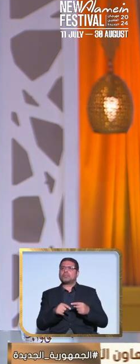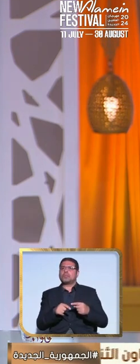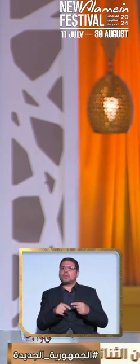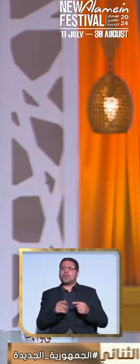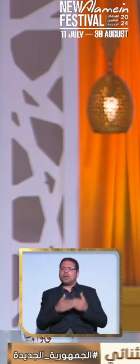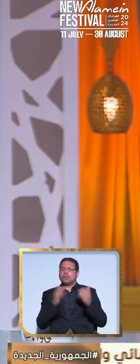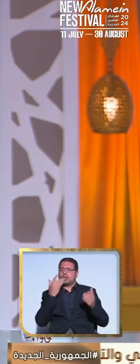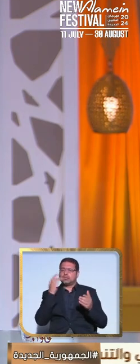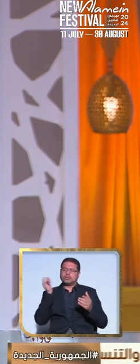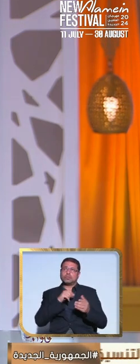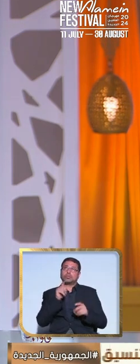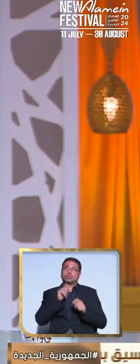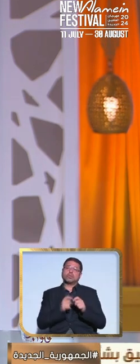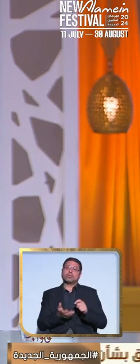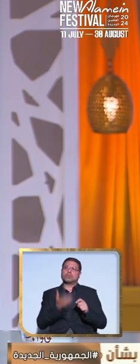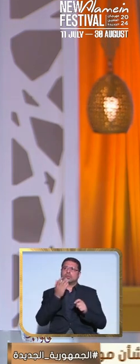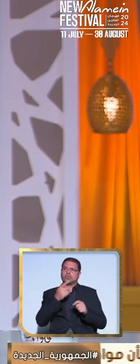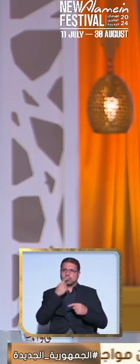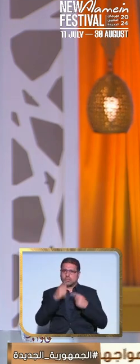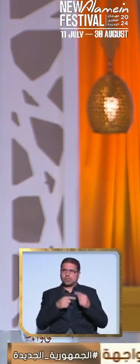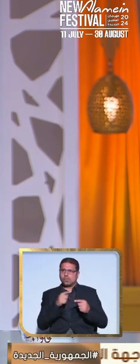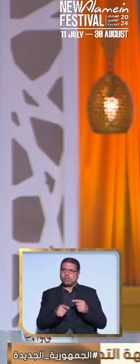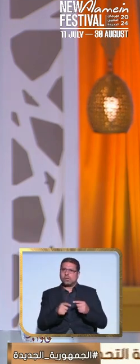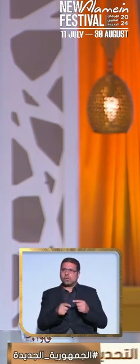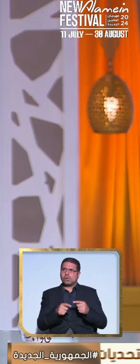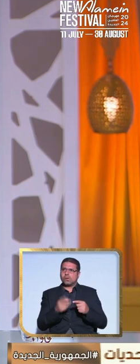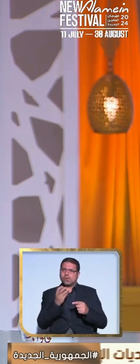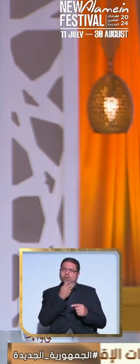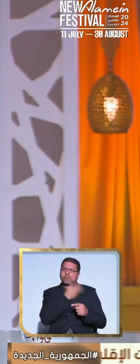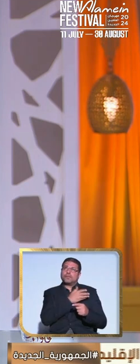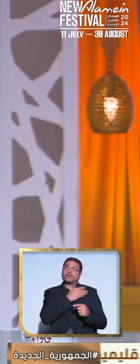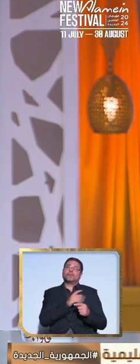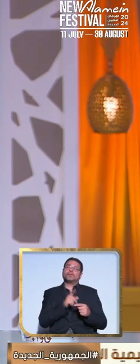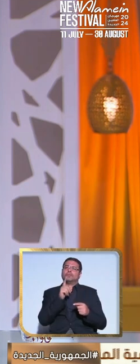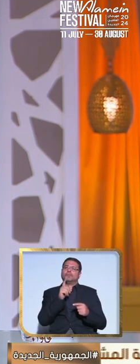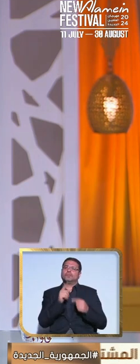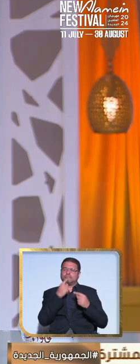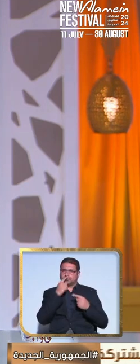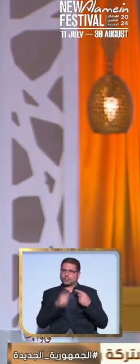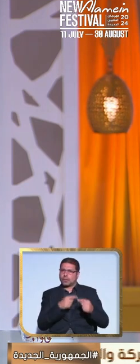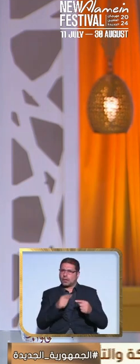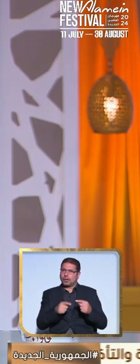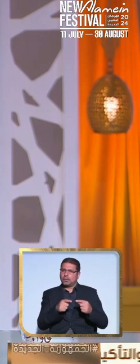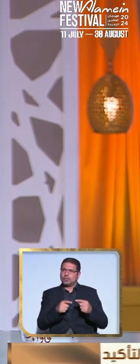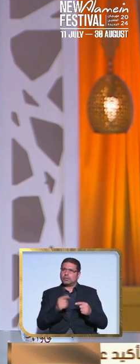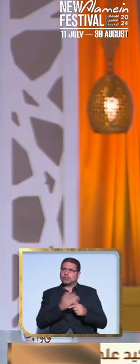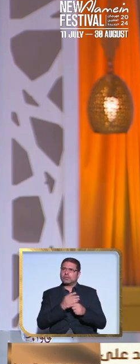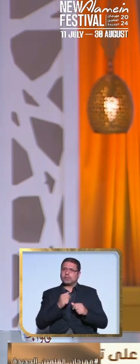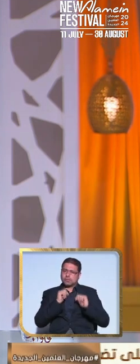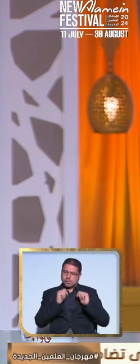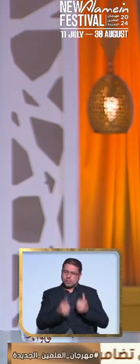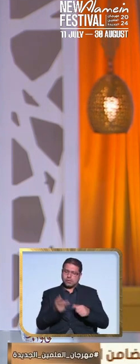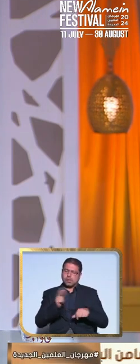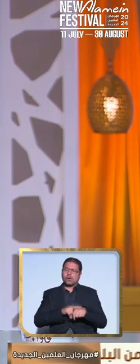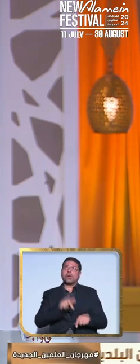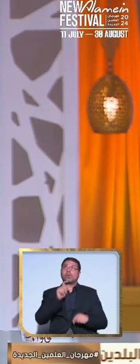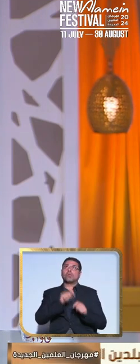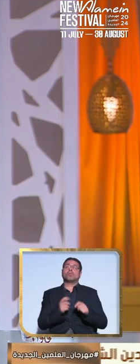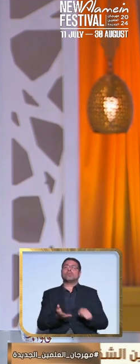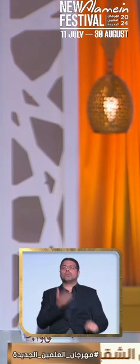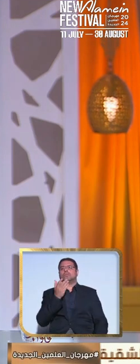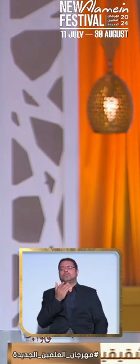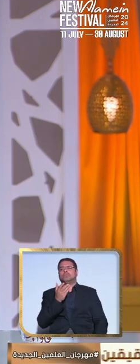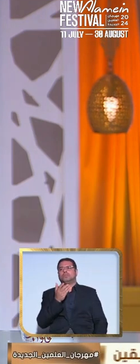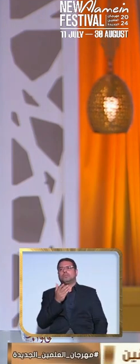إعلان التوبة لله، مع دوام الاستغفار، مع دوام العودة إلى مولانا جل جلال